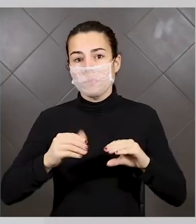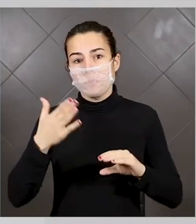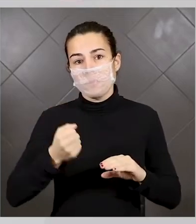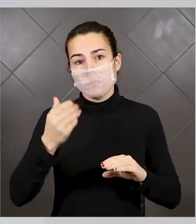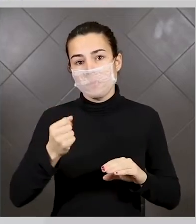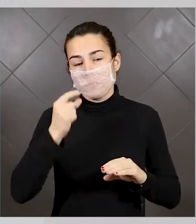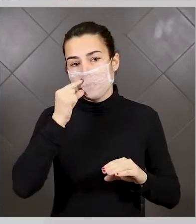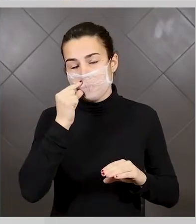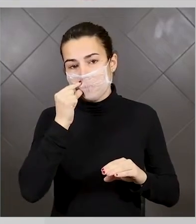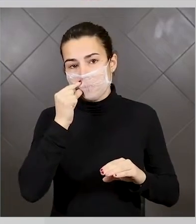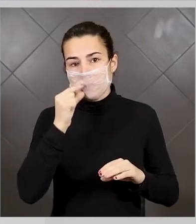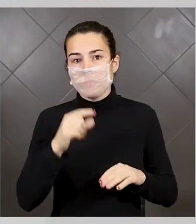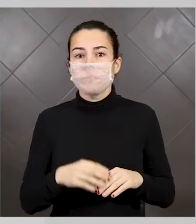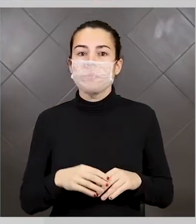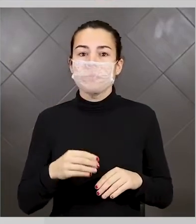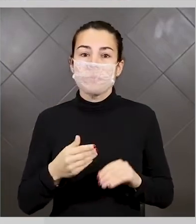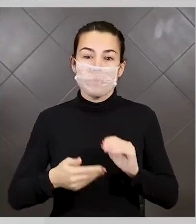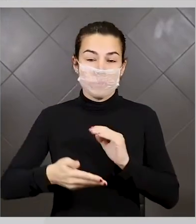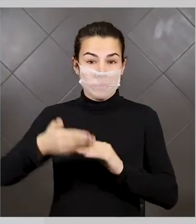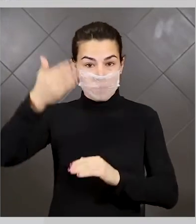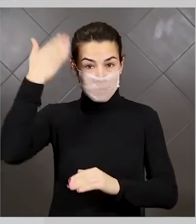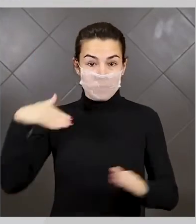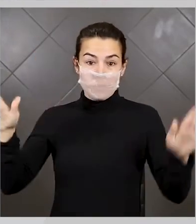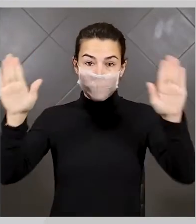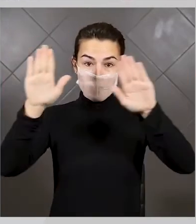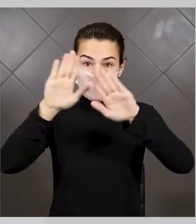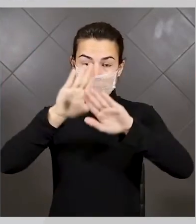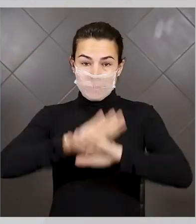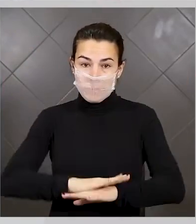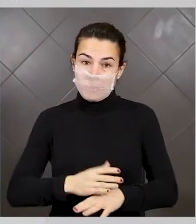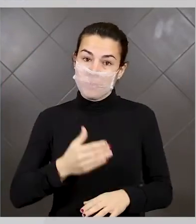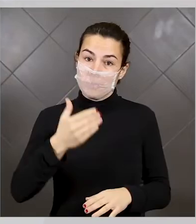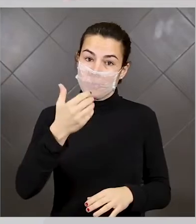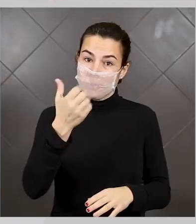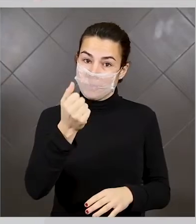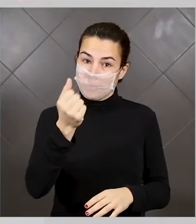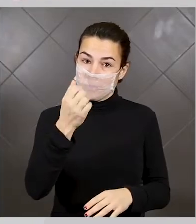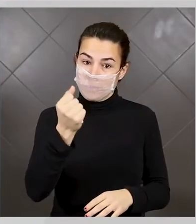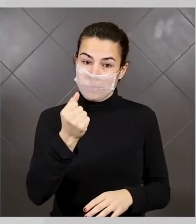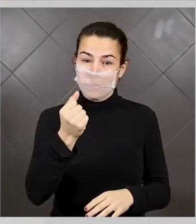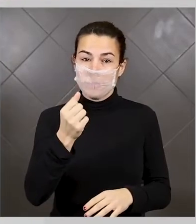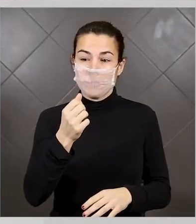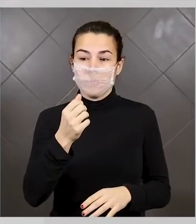vàrem infusionar ahir a la nit i està infusionada amb llimona i canyella.